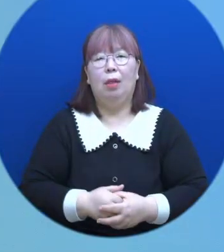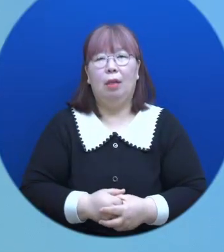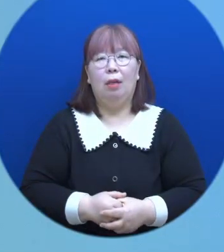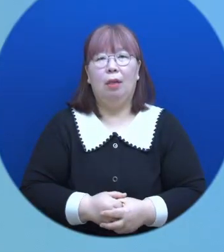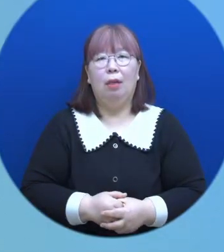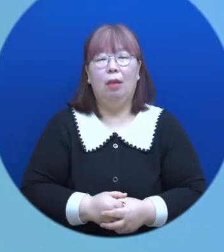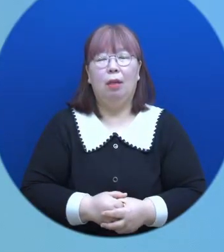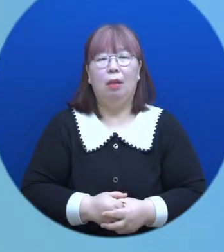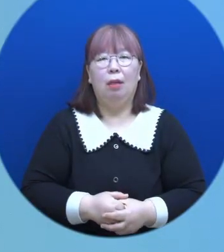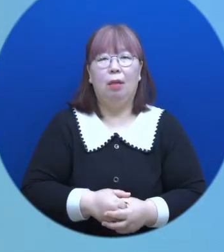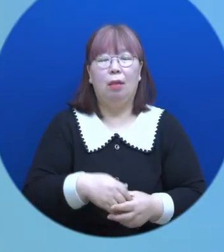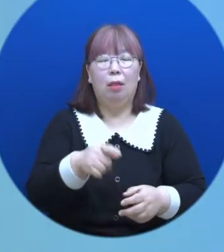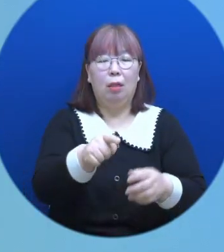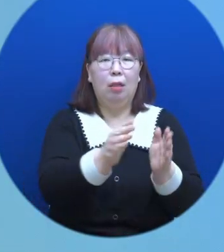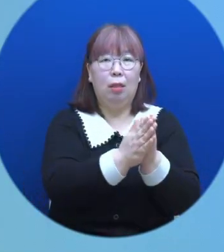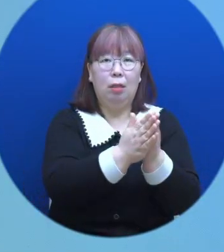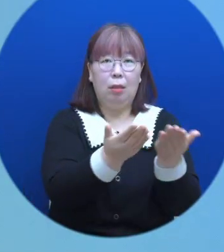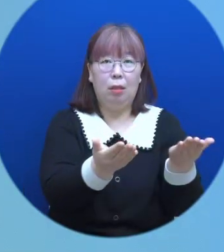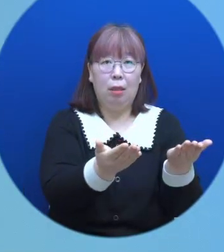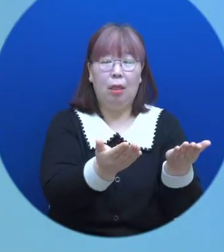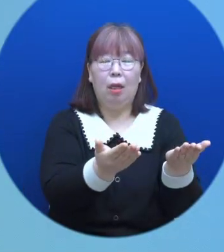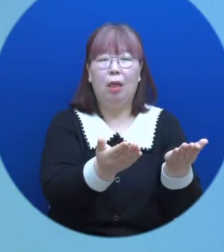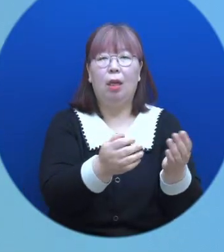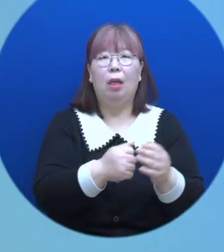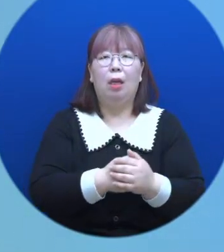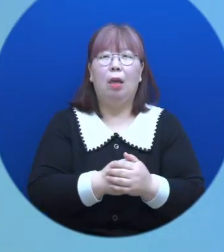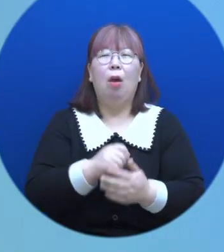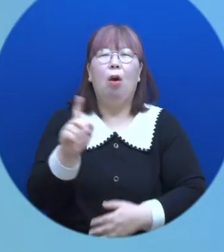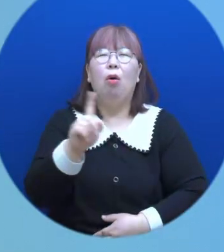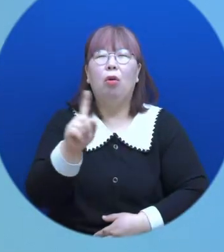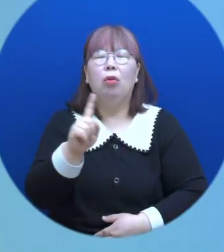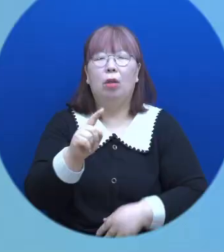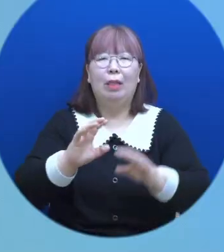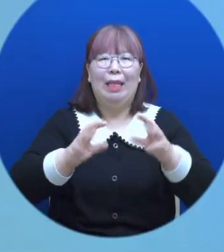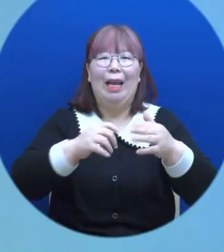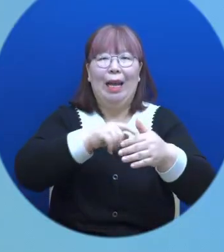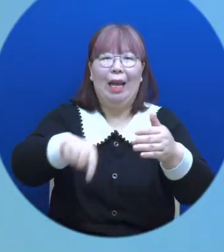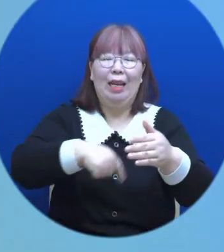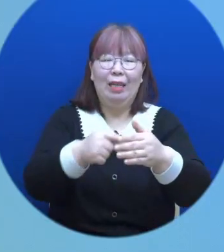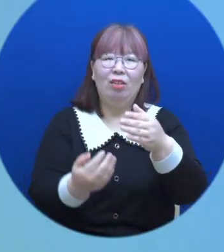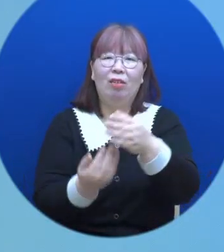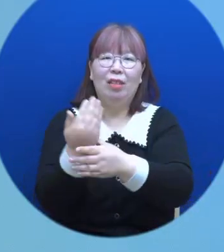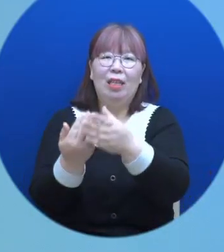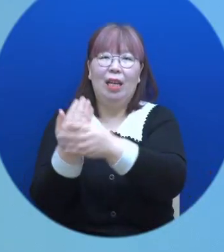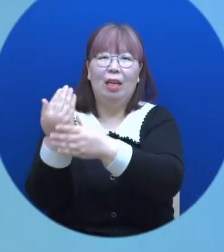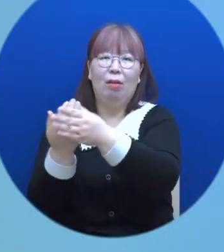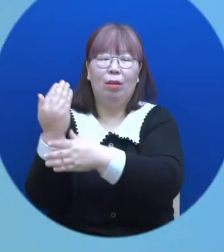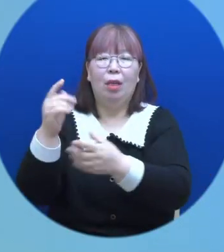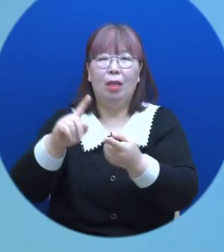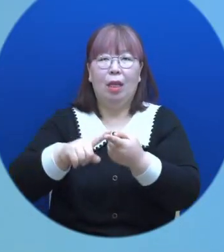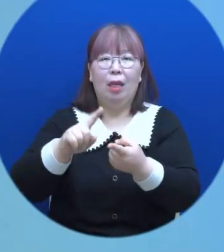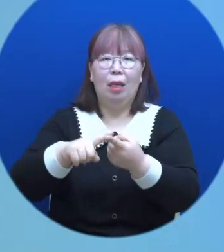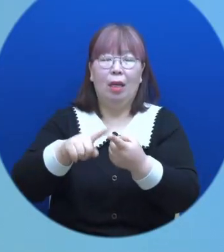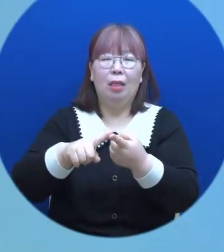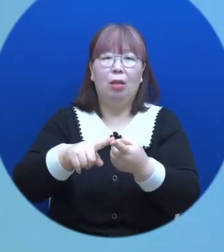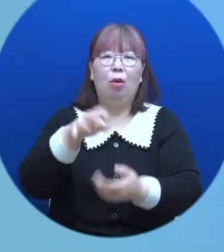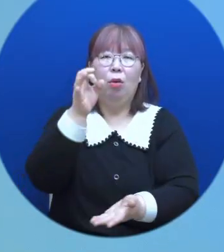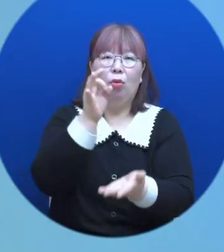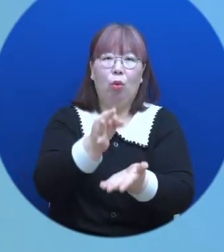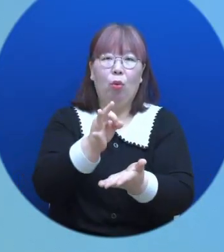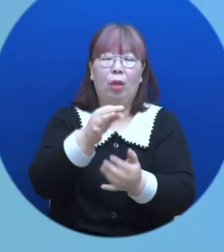이 책에서 이분은 어떤 사건, 그 사건이 돈의 역사가